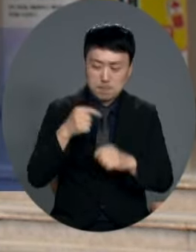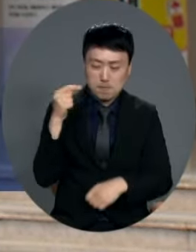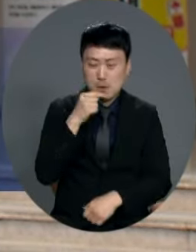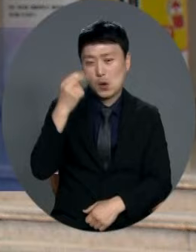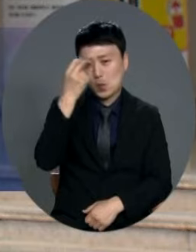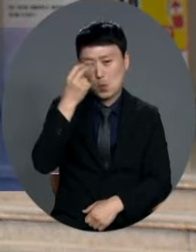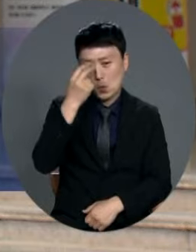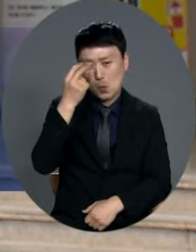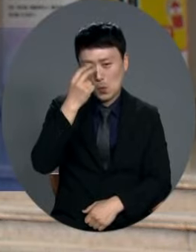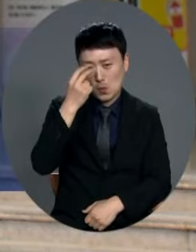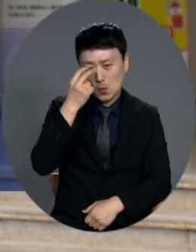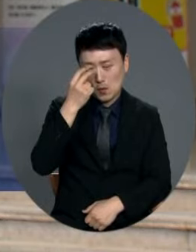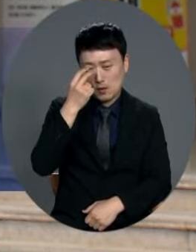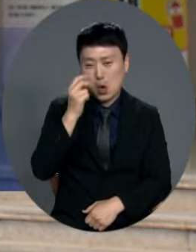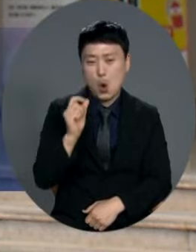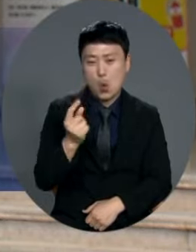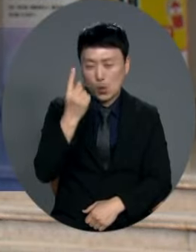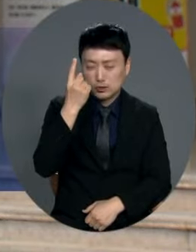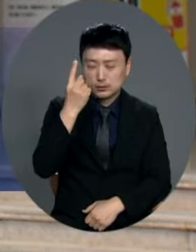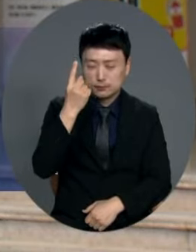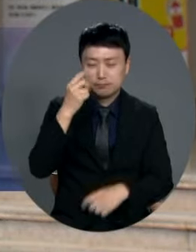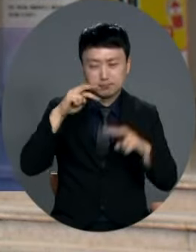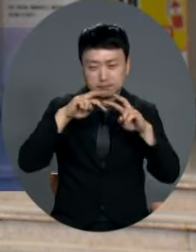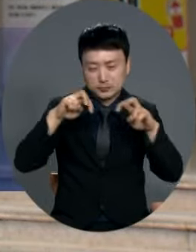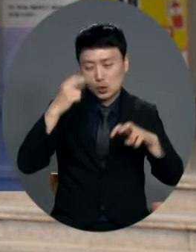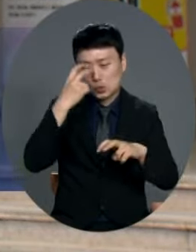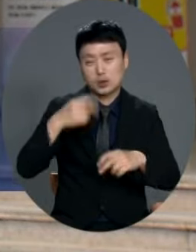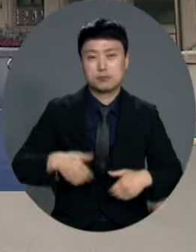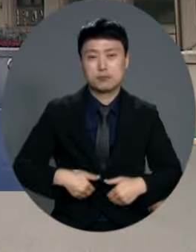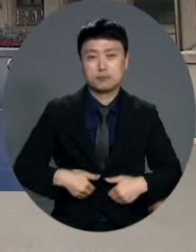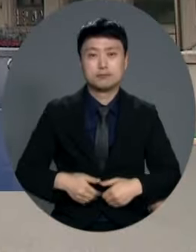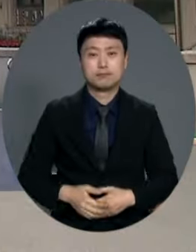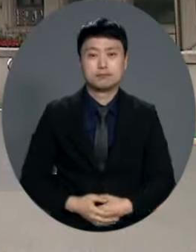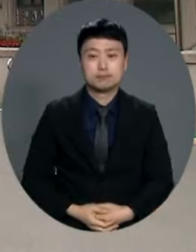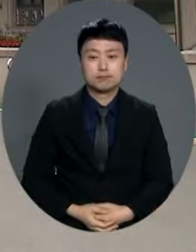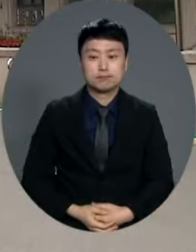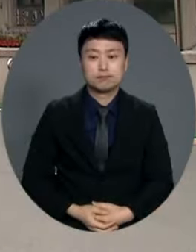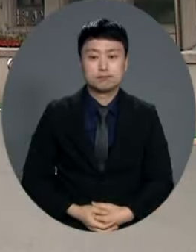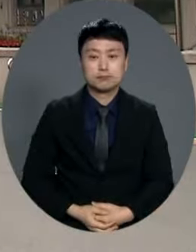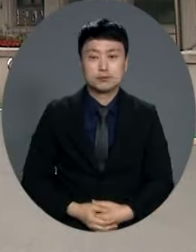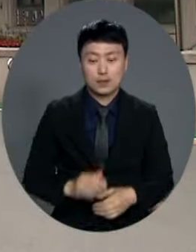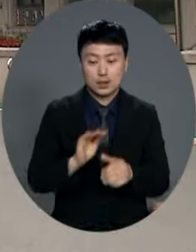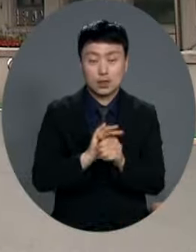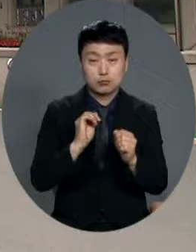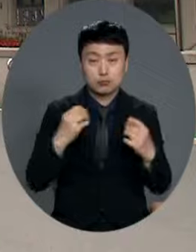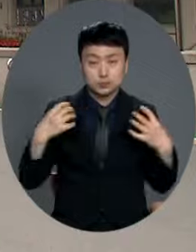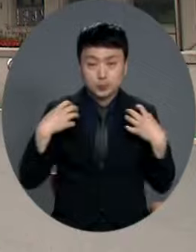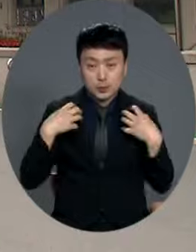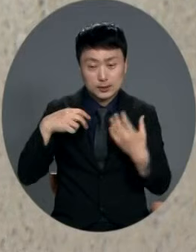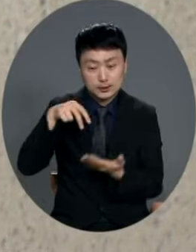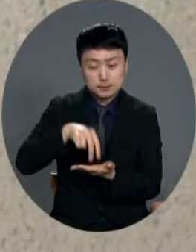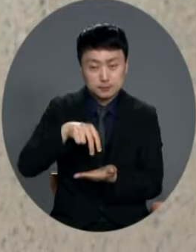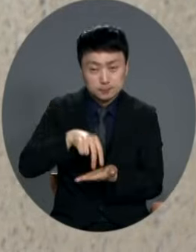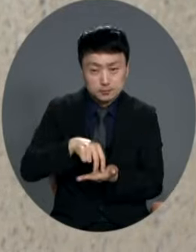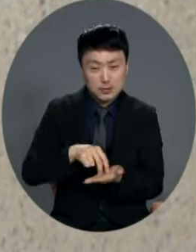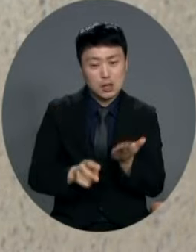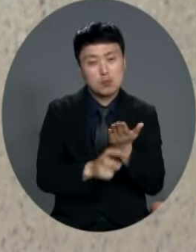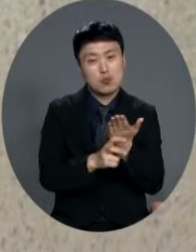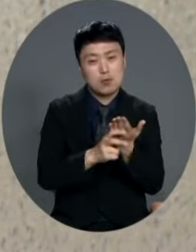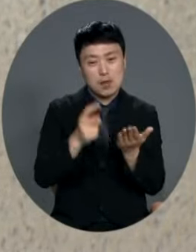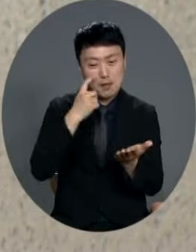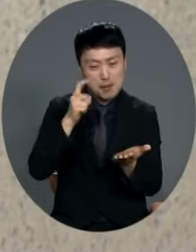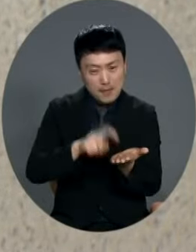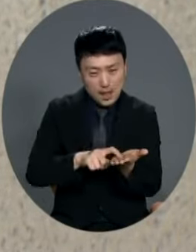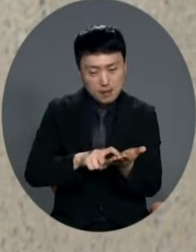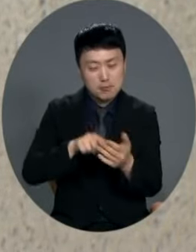통해서 실체적인 진실이 규명되기를 바라봅니다 경상북도는 위법 사항이 나타나면